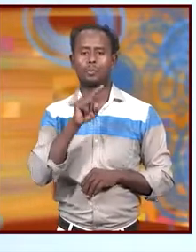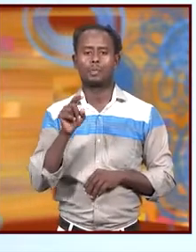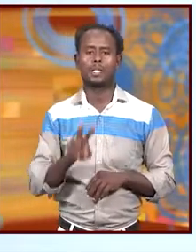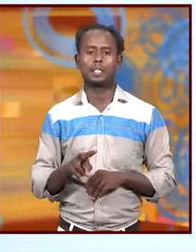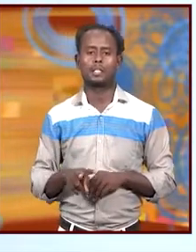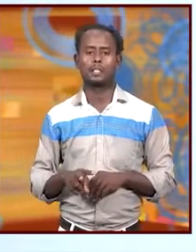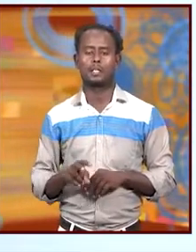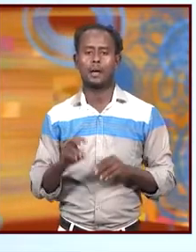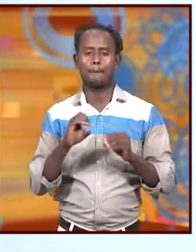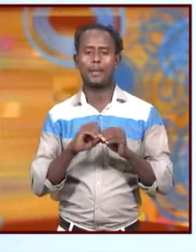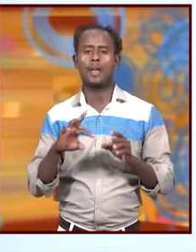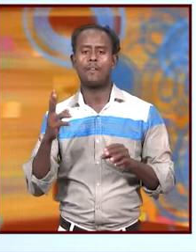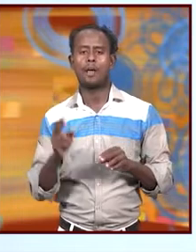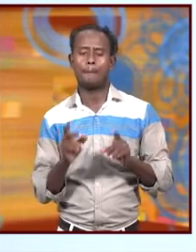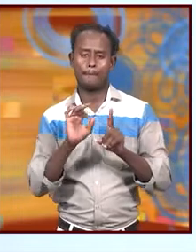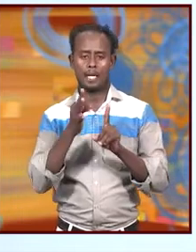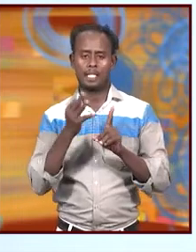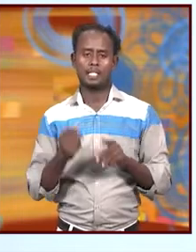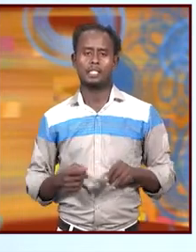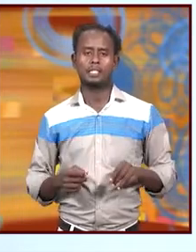1/2 பிக்கு பதிலாக